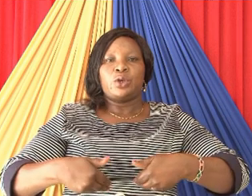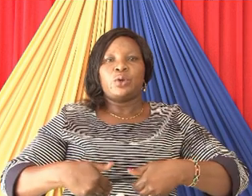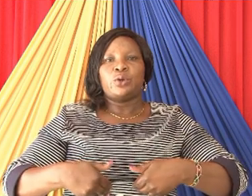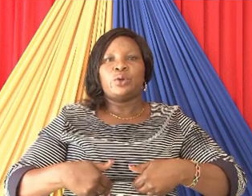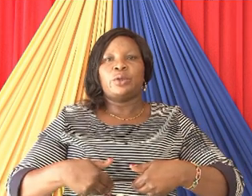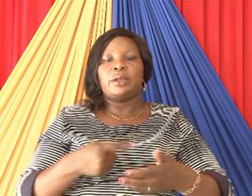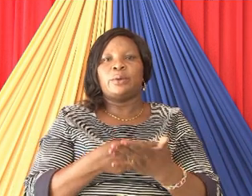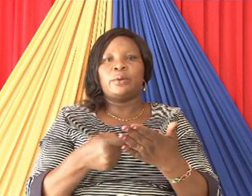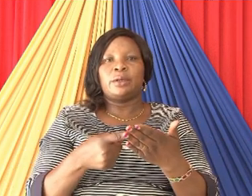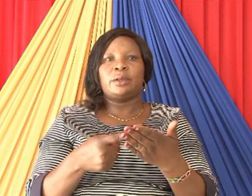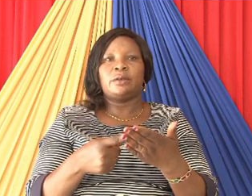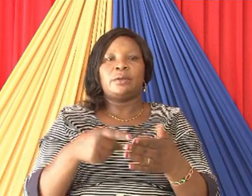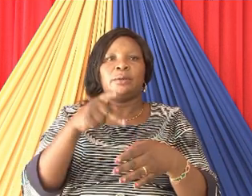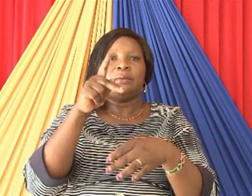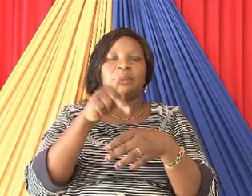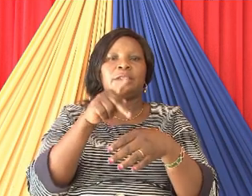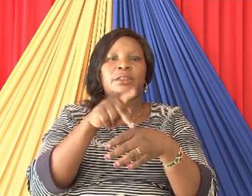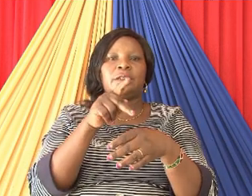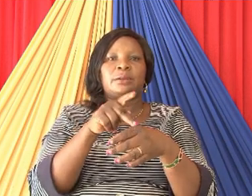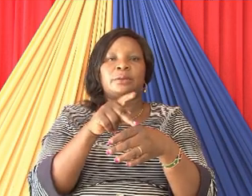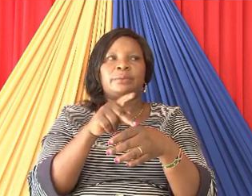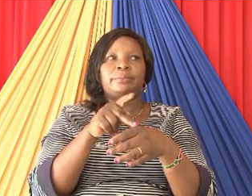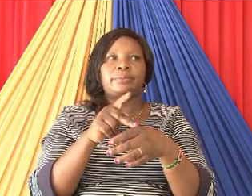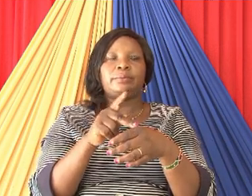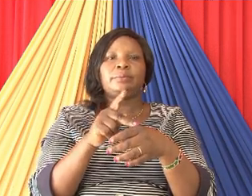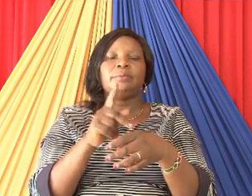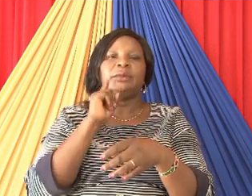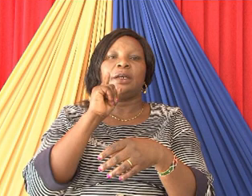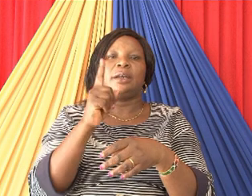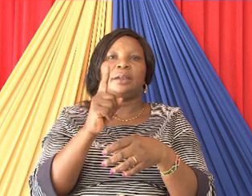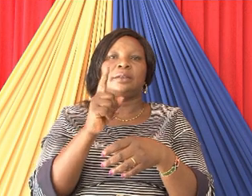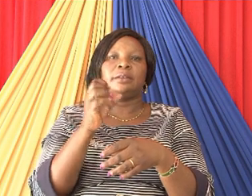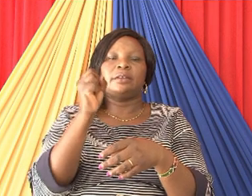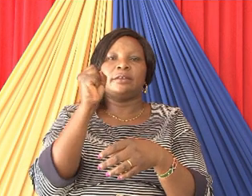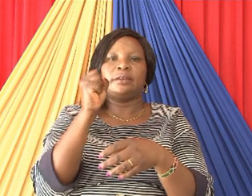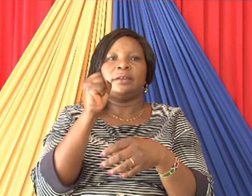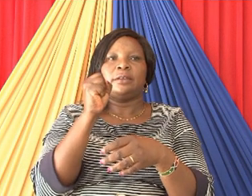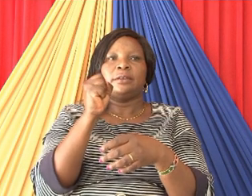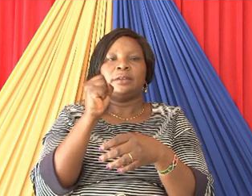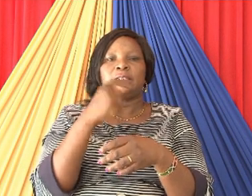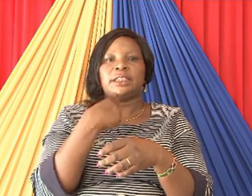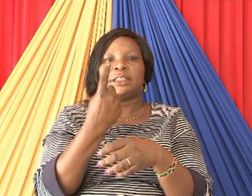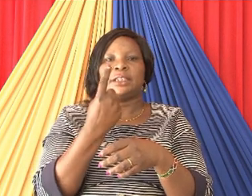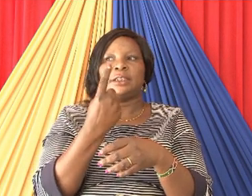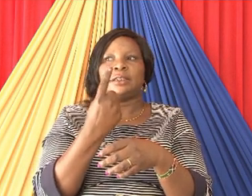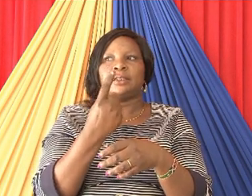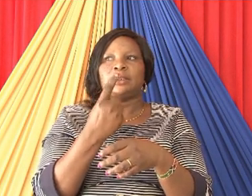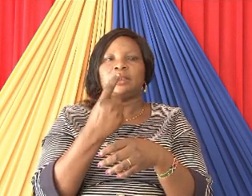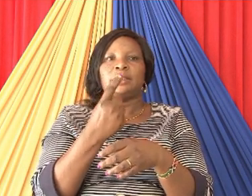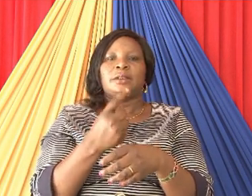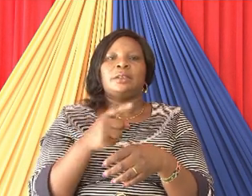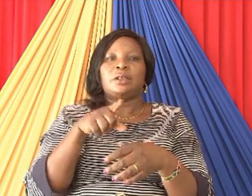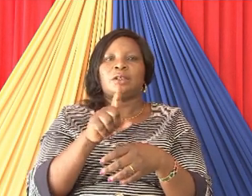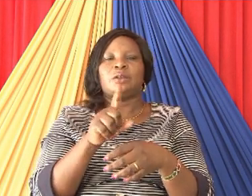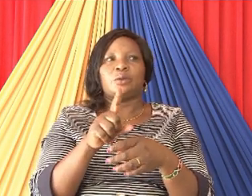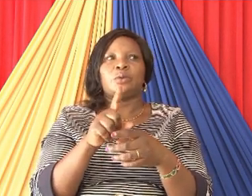Saburi 119 mstari wa 105. ambao unasema kwamba neno lako ni taa